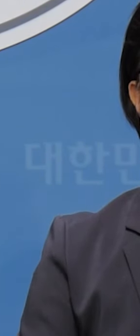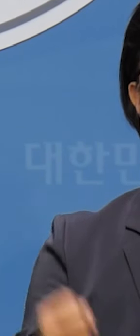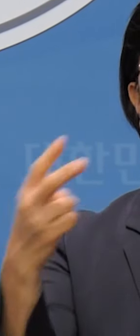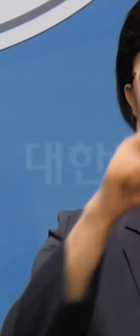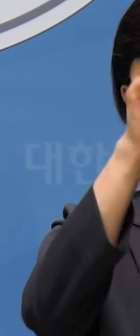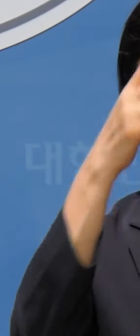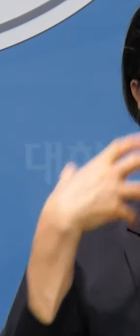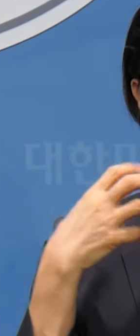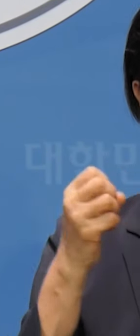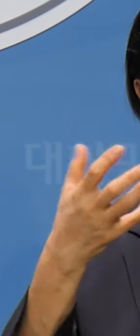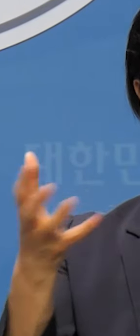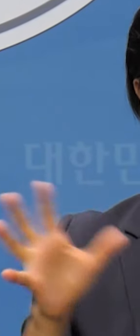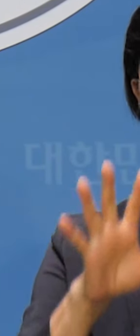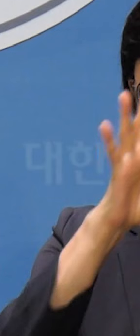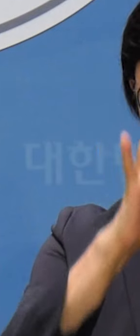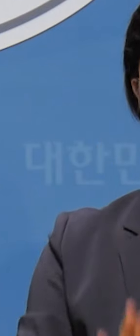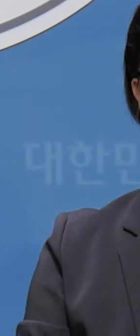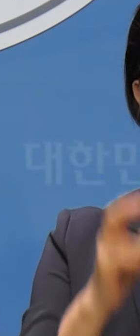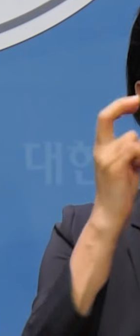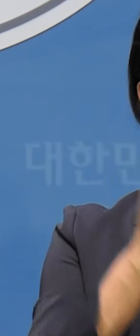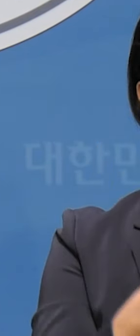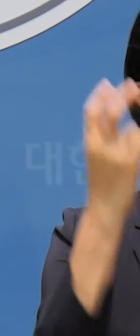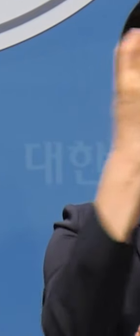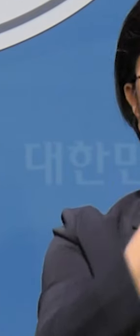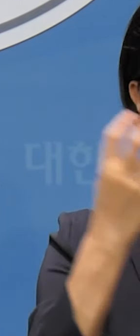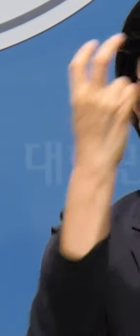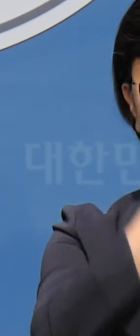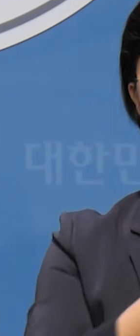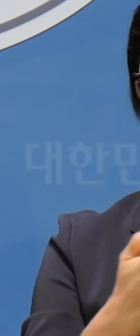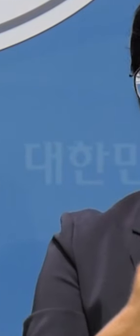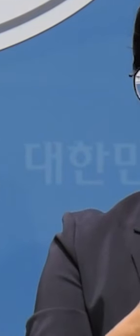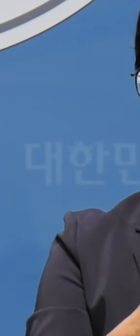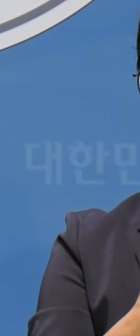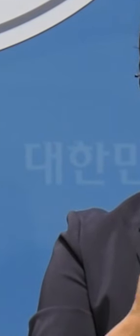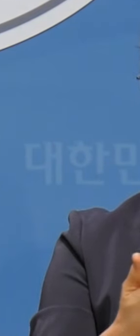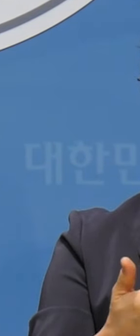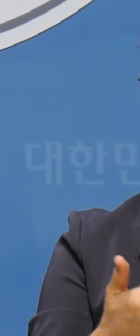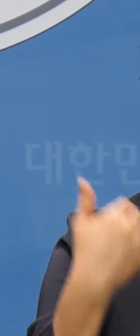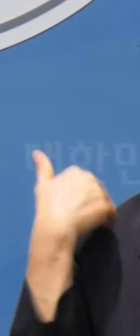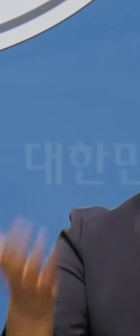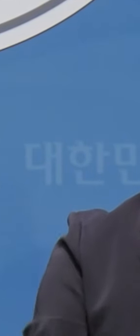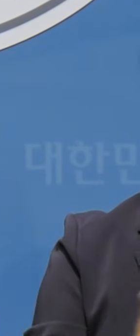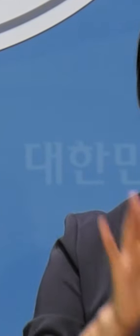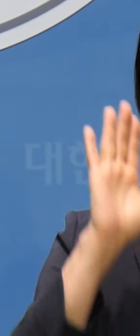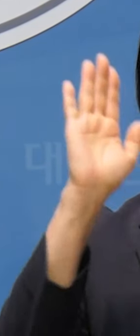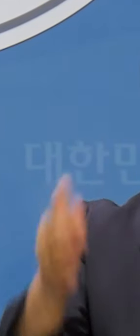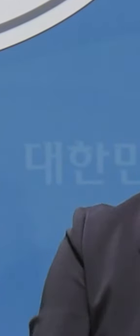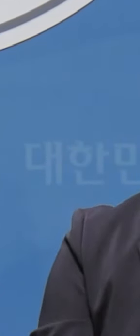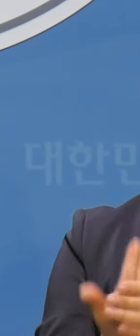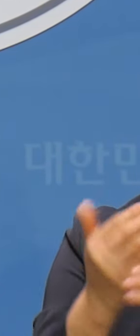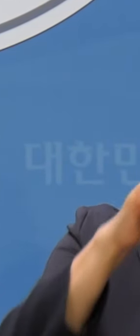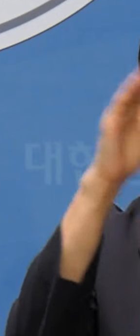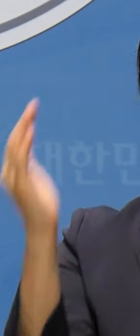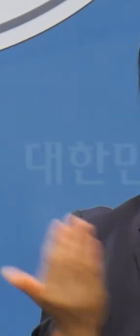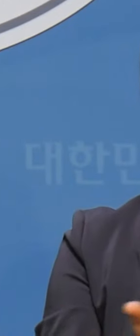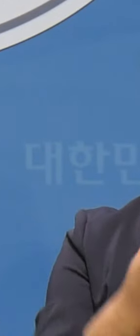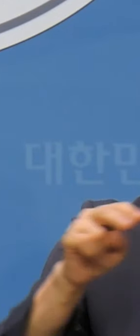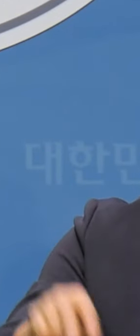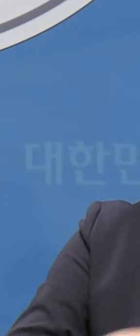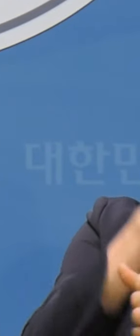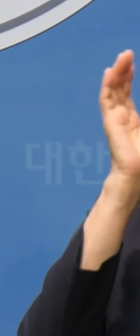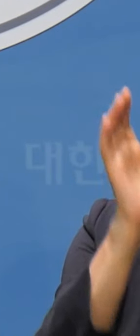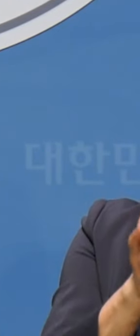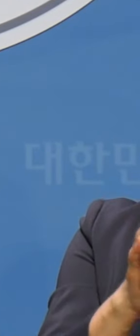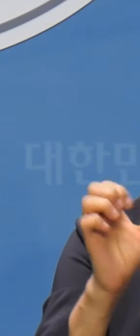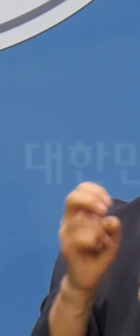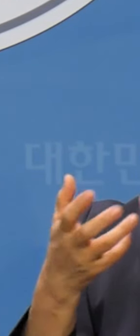아울러 정부 여당이 계속해서 법안 심사를 외면할 경우 이후 발생할 모든 사태의 책임은